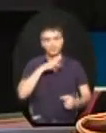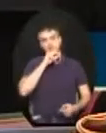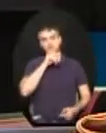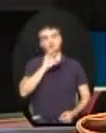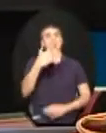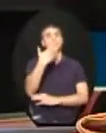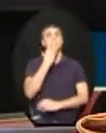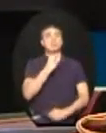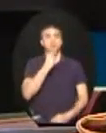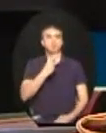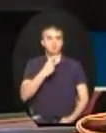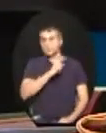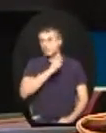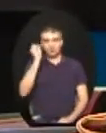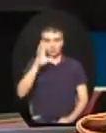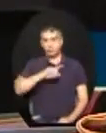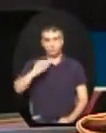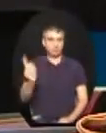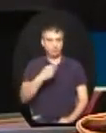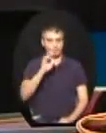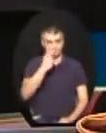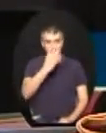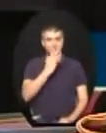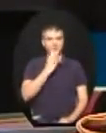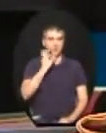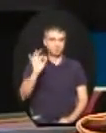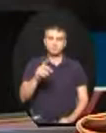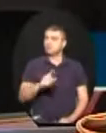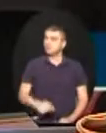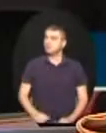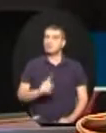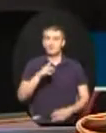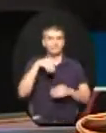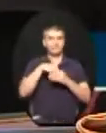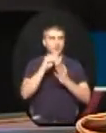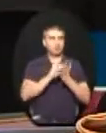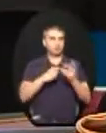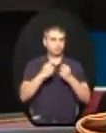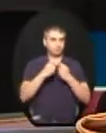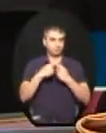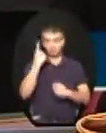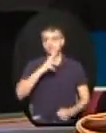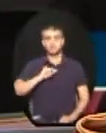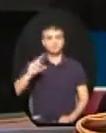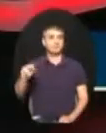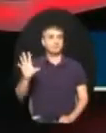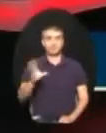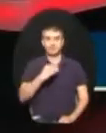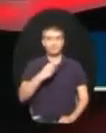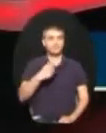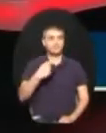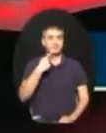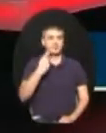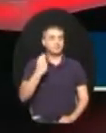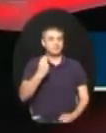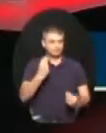בסיסמה הזו של מדינה יהודית, הם הכי גרועים מכולם, גם מבחינת יהדותם וגם מבחינת מוסריותם. שמזדהים עם אני לא חושבת שמדינה